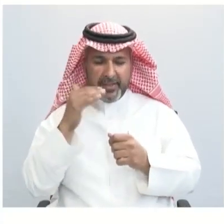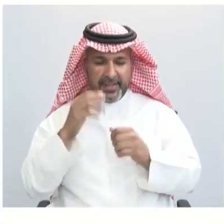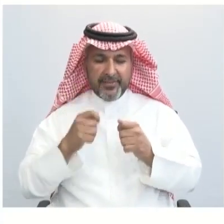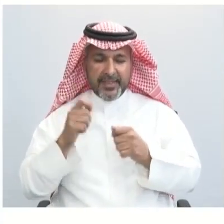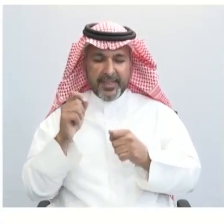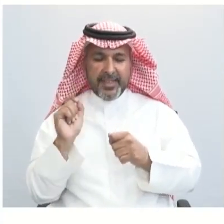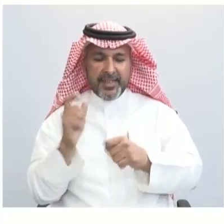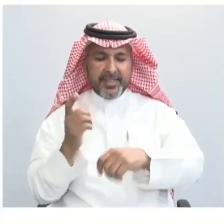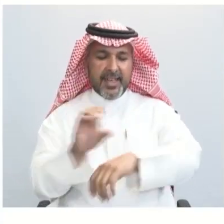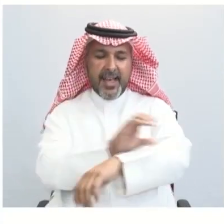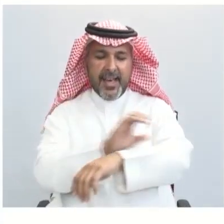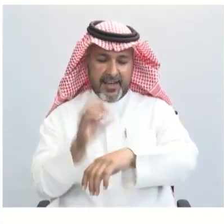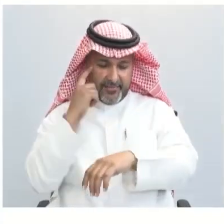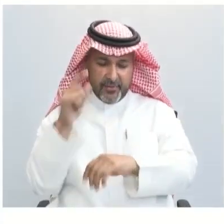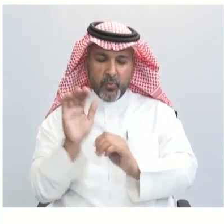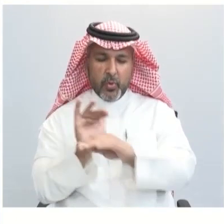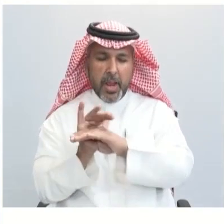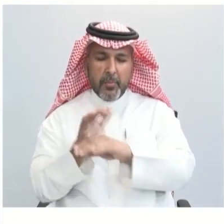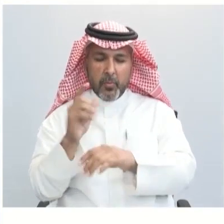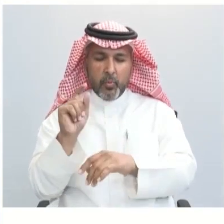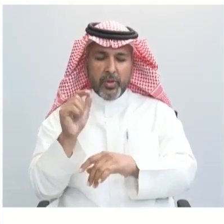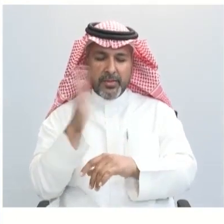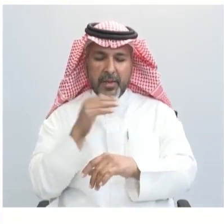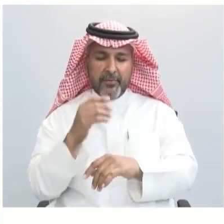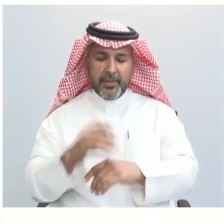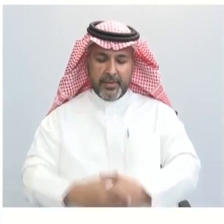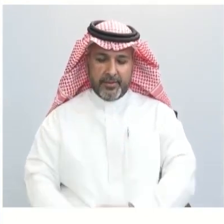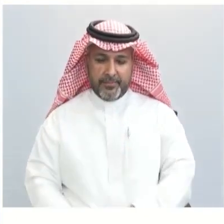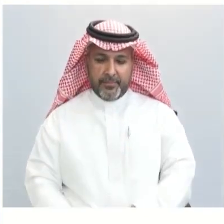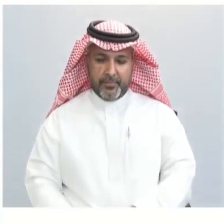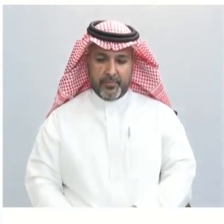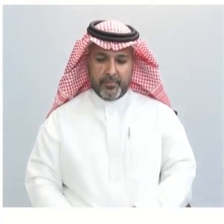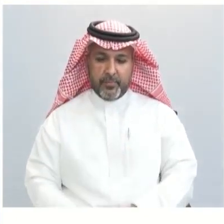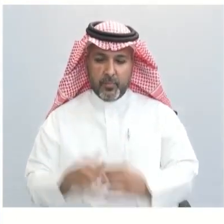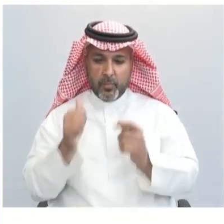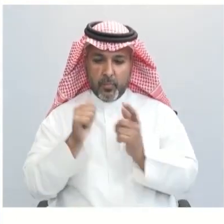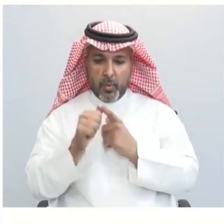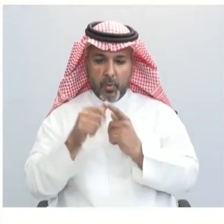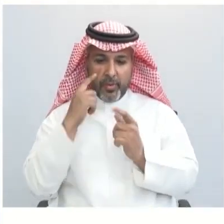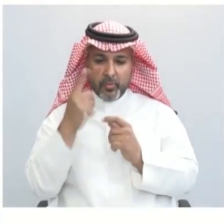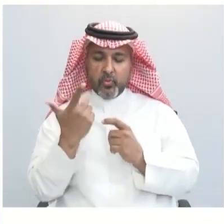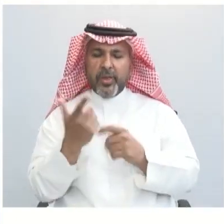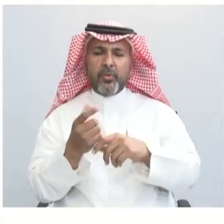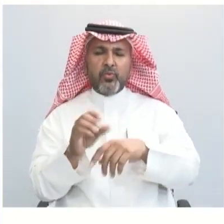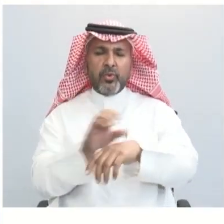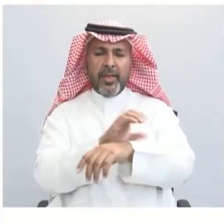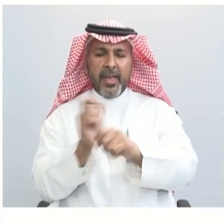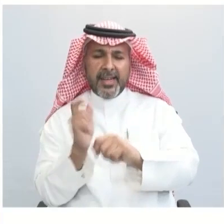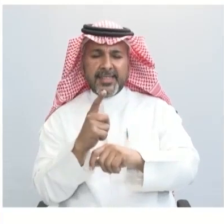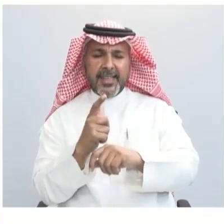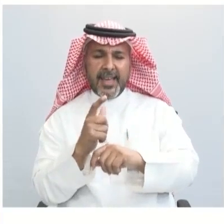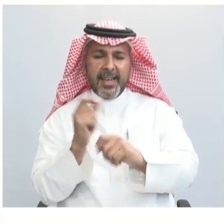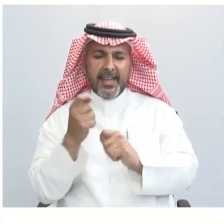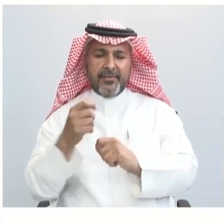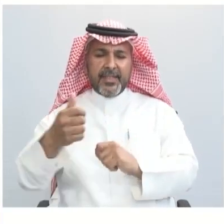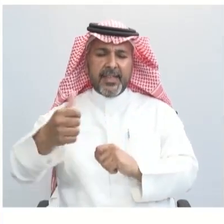التسويقية رسائل خاصة بالإعلانات، وهي الطريقة الأفضل لإبلاغ العملاء بإعلانات الشركة وإطلاق المنتجات